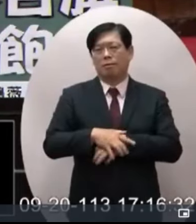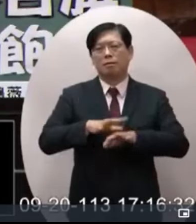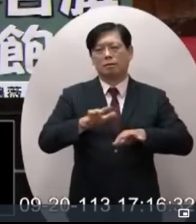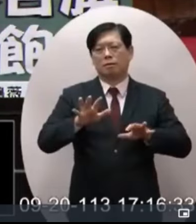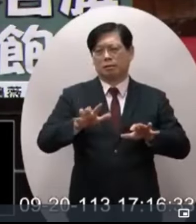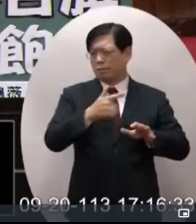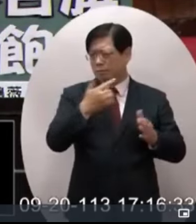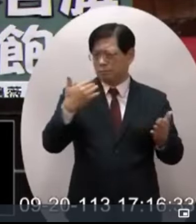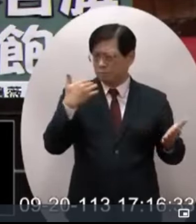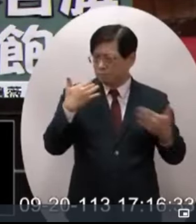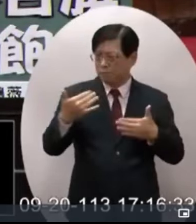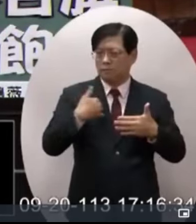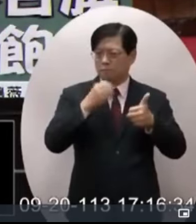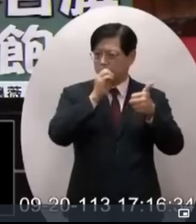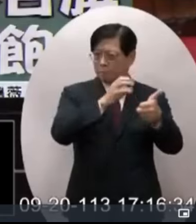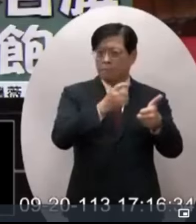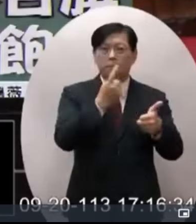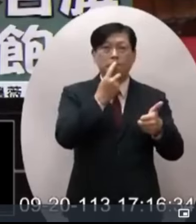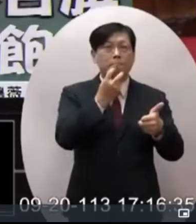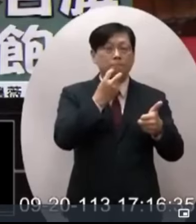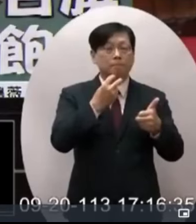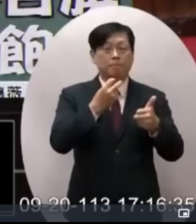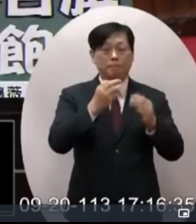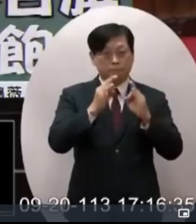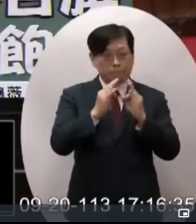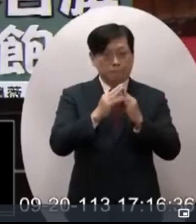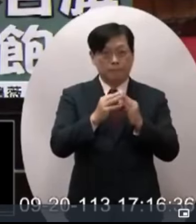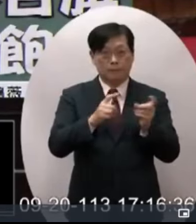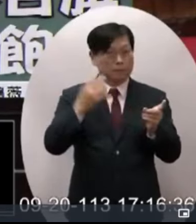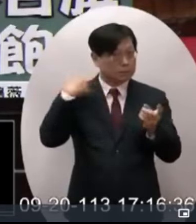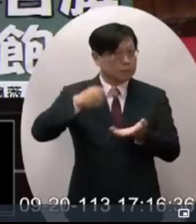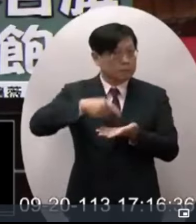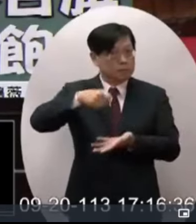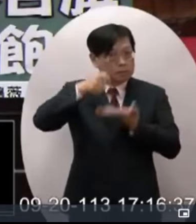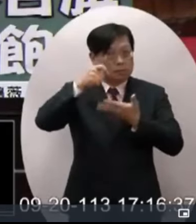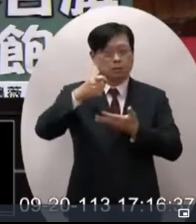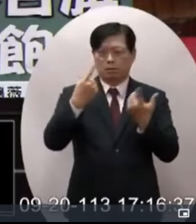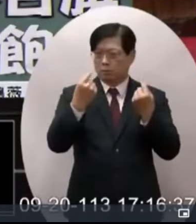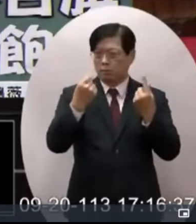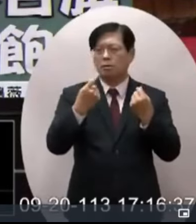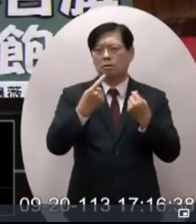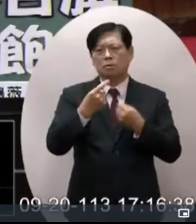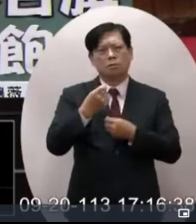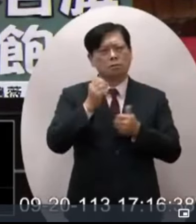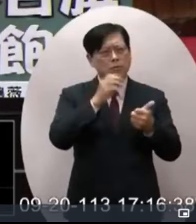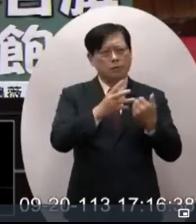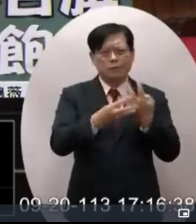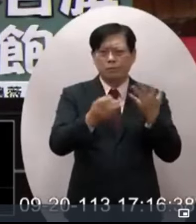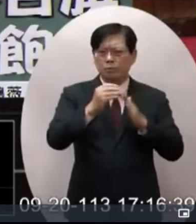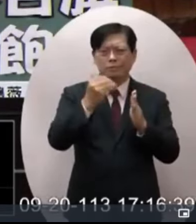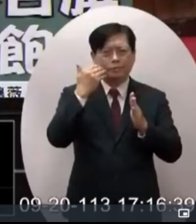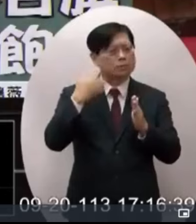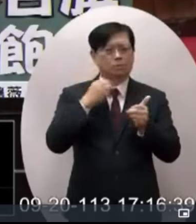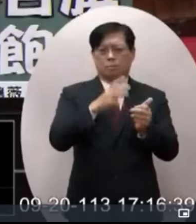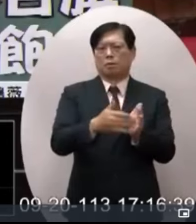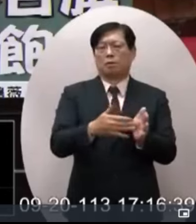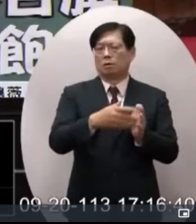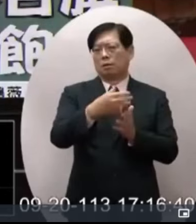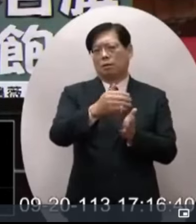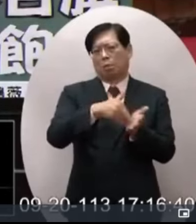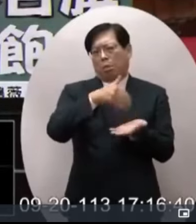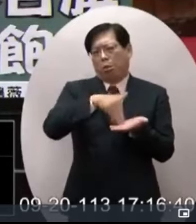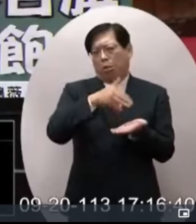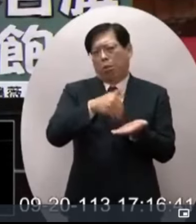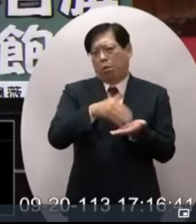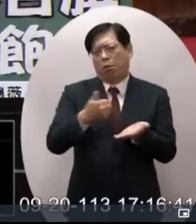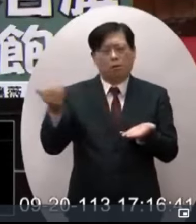体的来建议中央银行，这个在你们上次提的时候，我也跟你们央行，我忘了是业务局还是怎么样，他跟我讲一大堆，